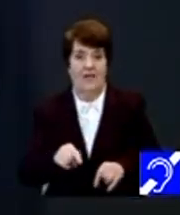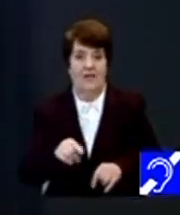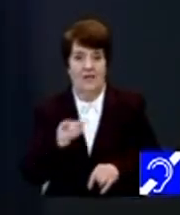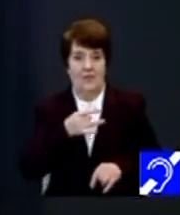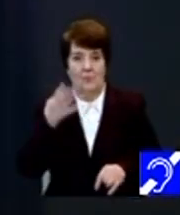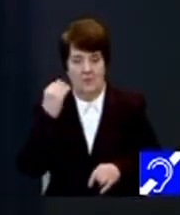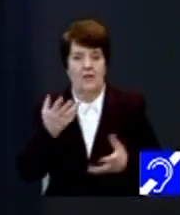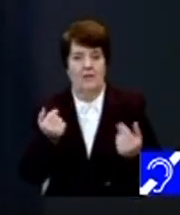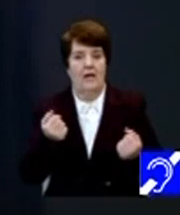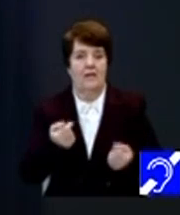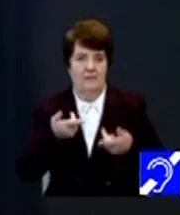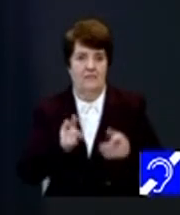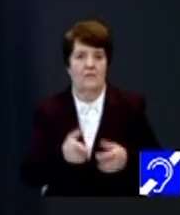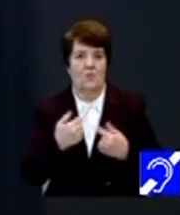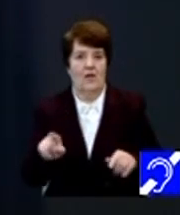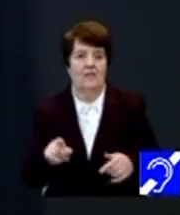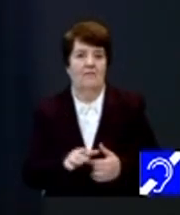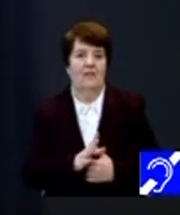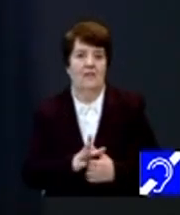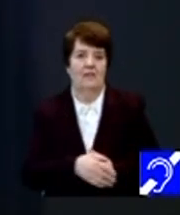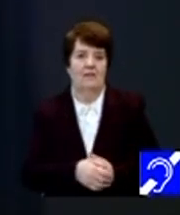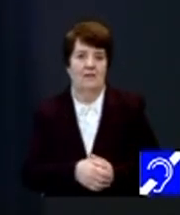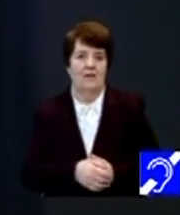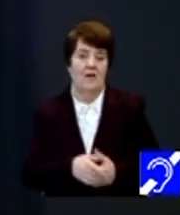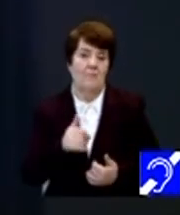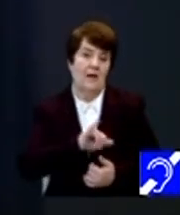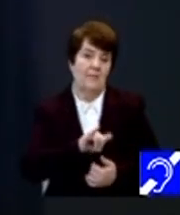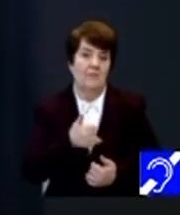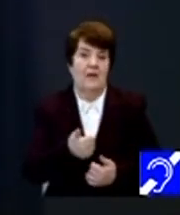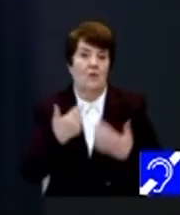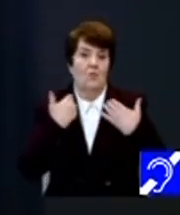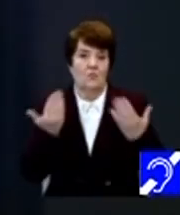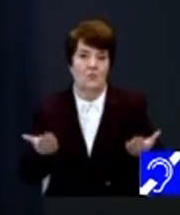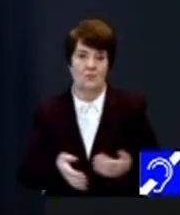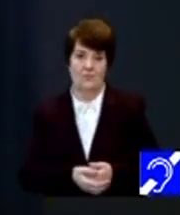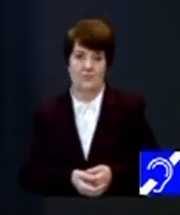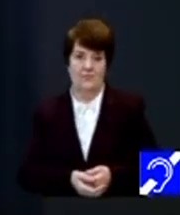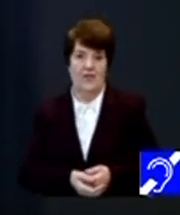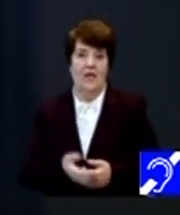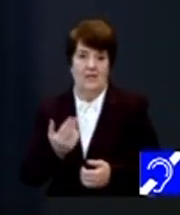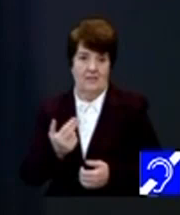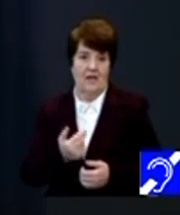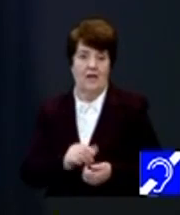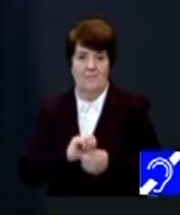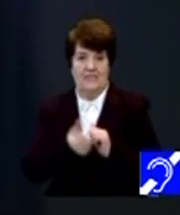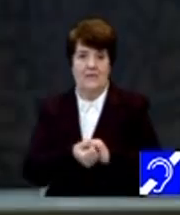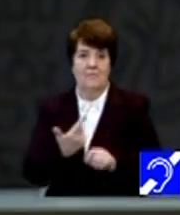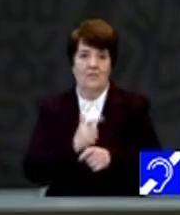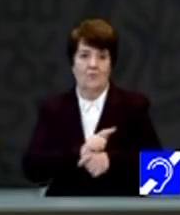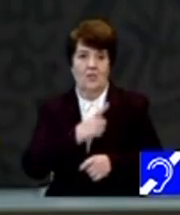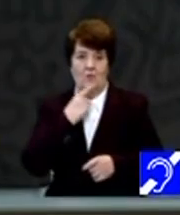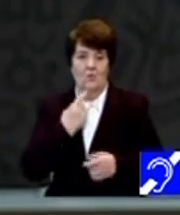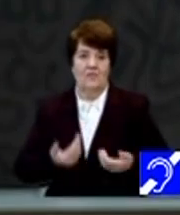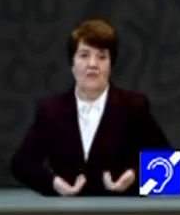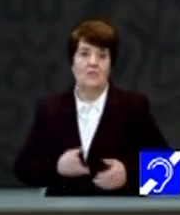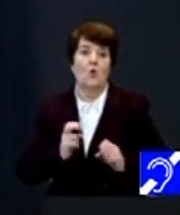în Republica Moldova? Da, desigur. Era să fie altfel. Nu știu cum, mai bine, mai rău. Dar, da, m-a schimbat mult. M-a